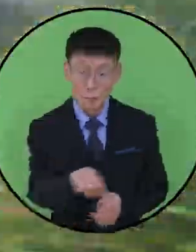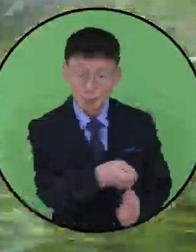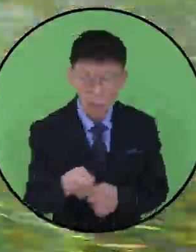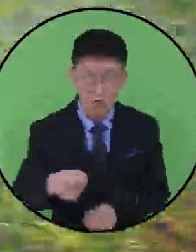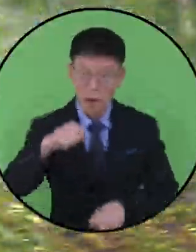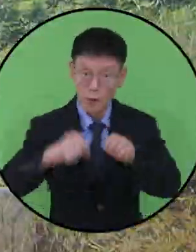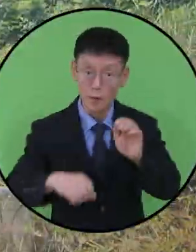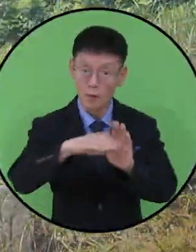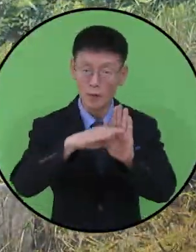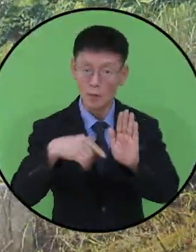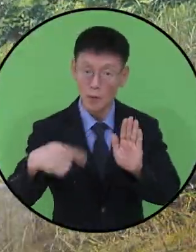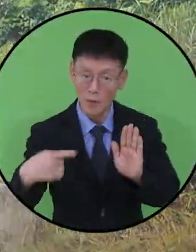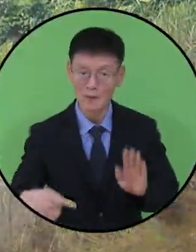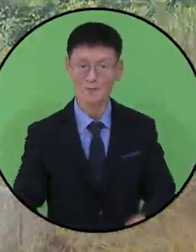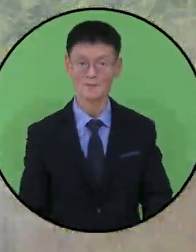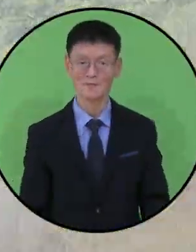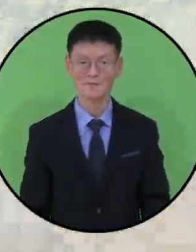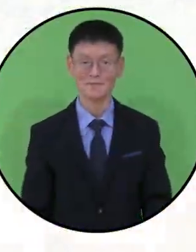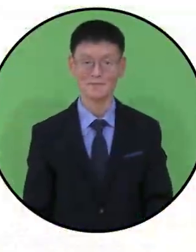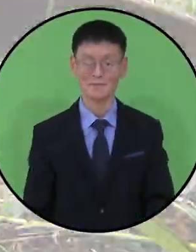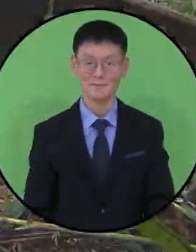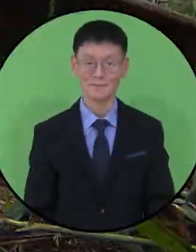예초기 사용 시 행동 수칙을 알아볼까요?